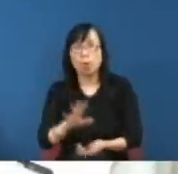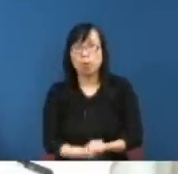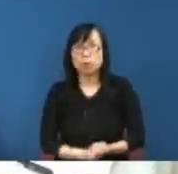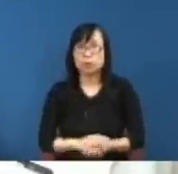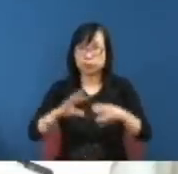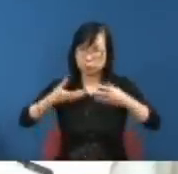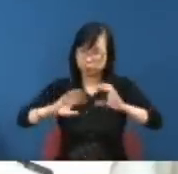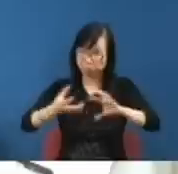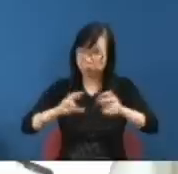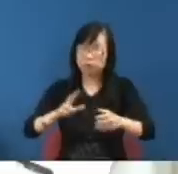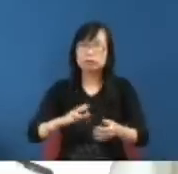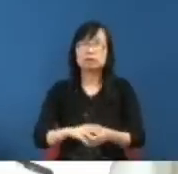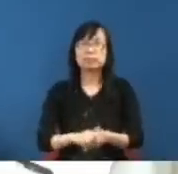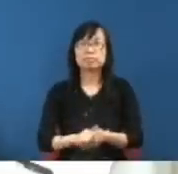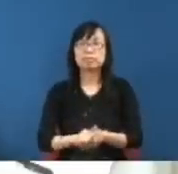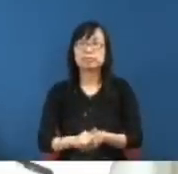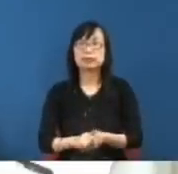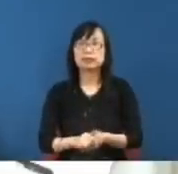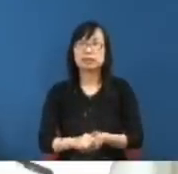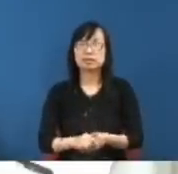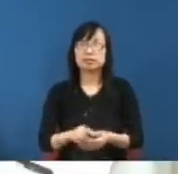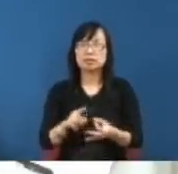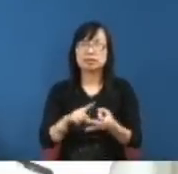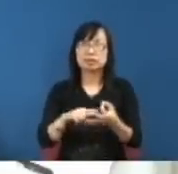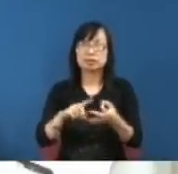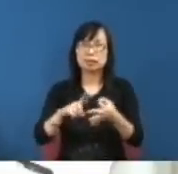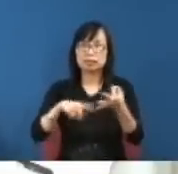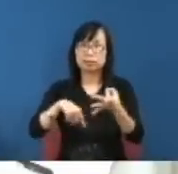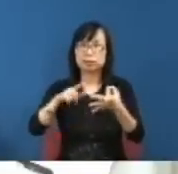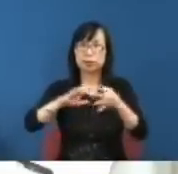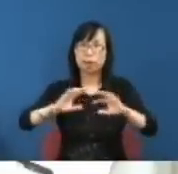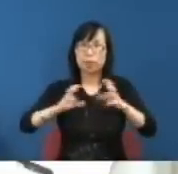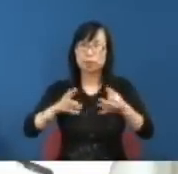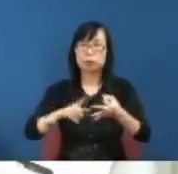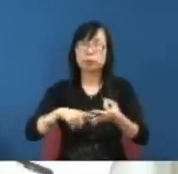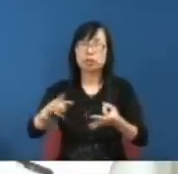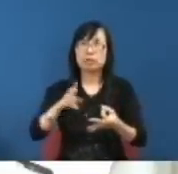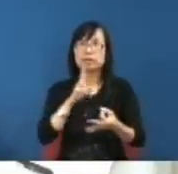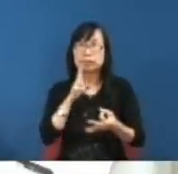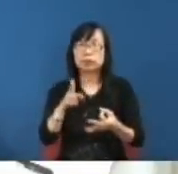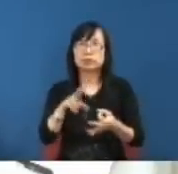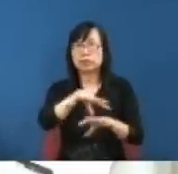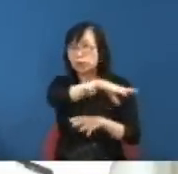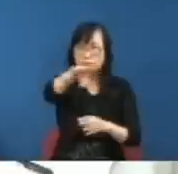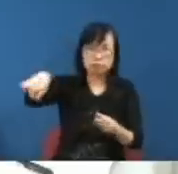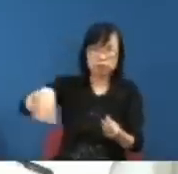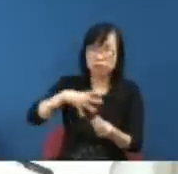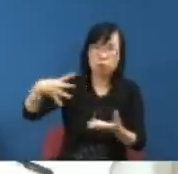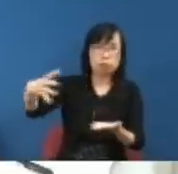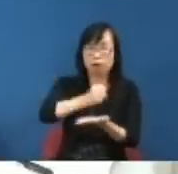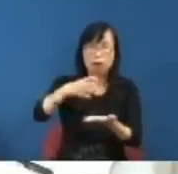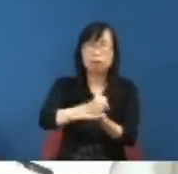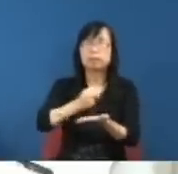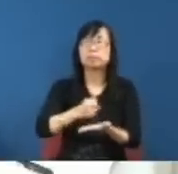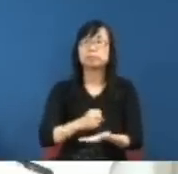時候就總其成就由呢個格林斯潘去做，就係令到整個市場嘅壟斷好快。第二就係